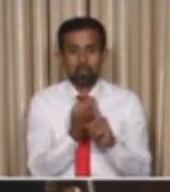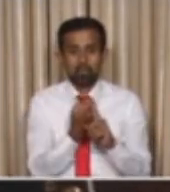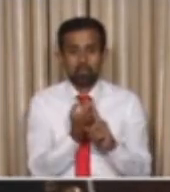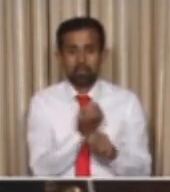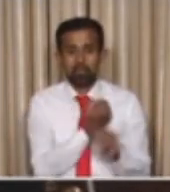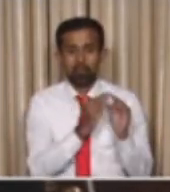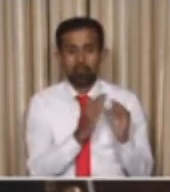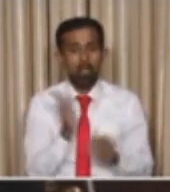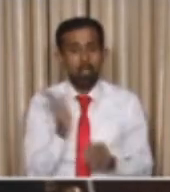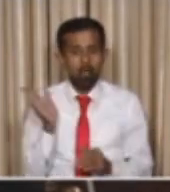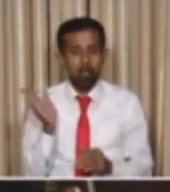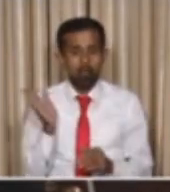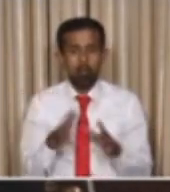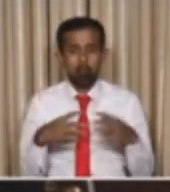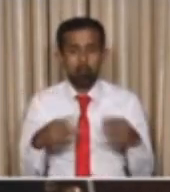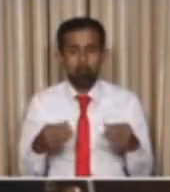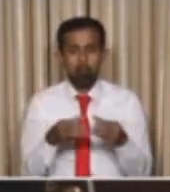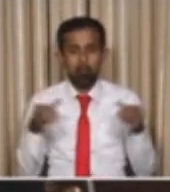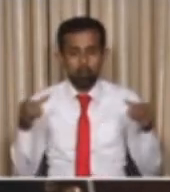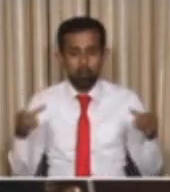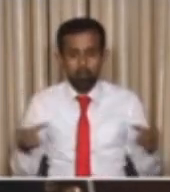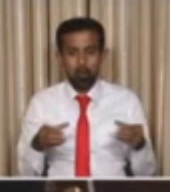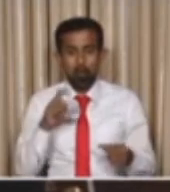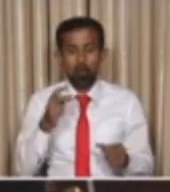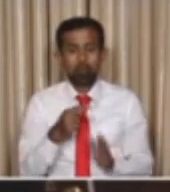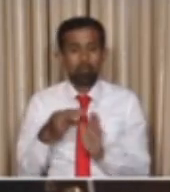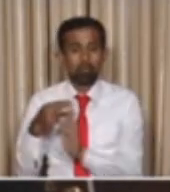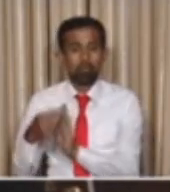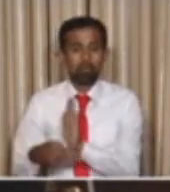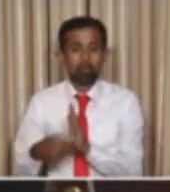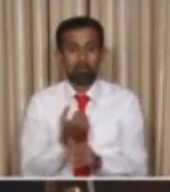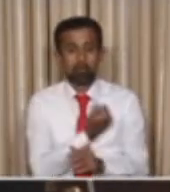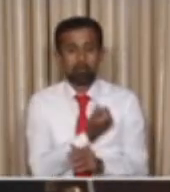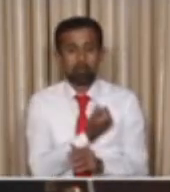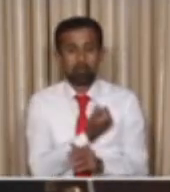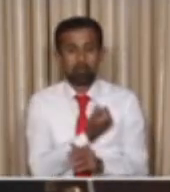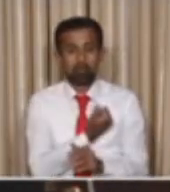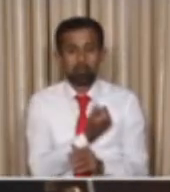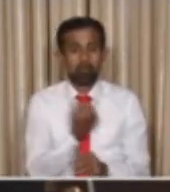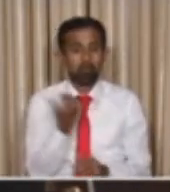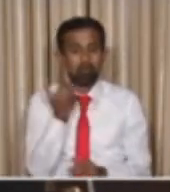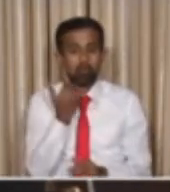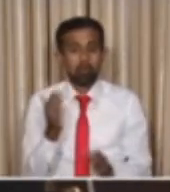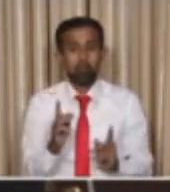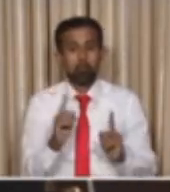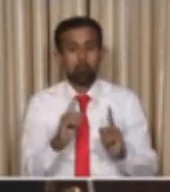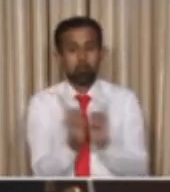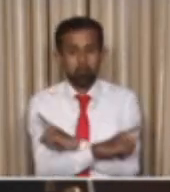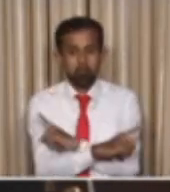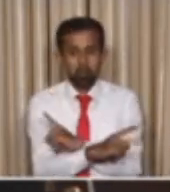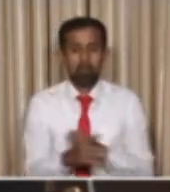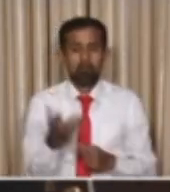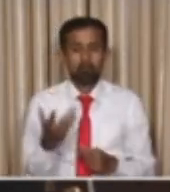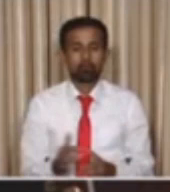මහ රෝහලේ තියෙන මේ උපකරණය කොළඹ ජාතික රෝහල දක්වා අපේ රෝගීන් ප්‍රවේශ කරන්න හේතු